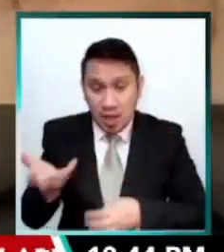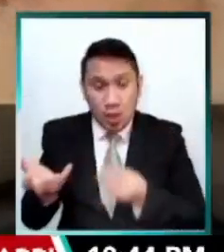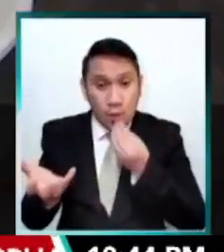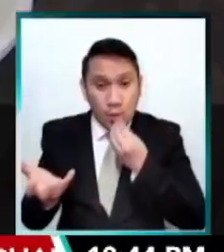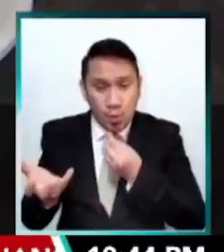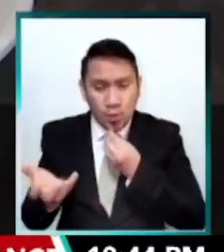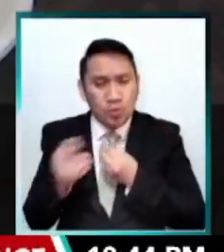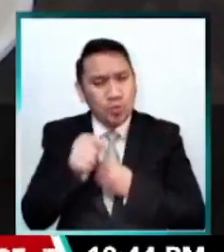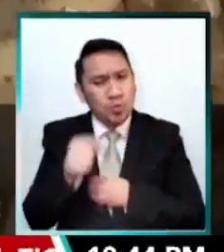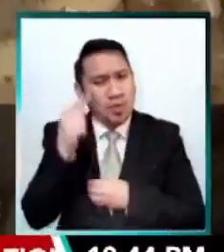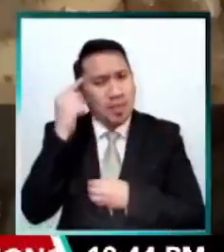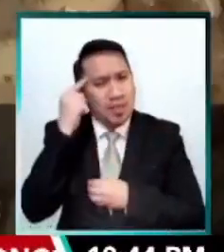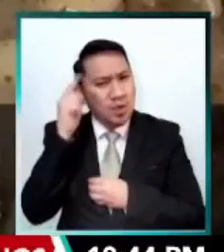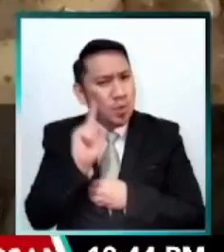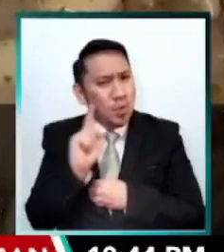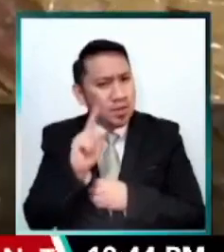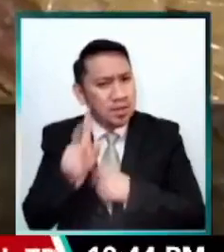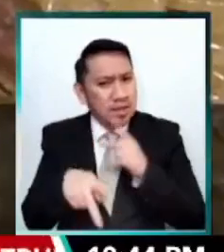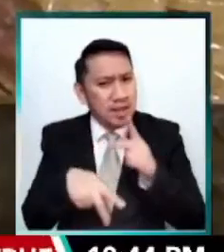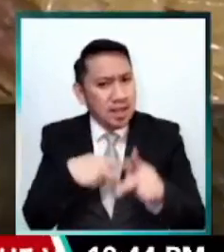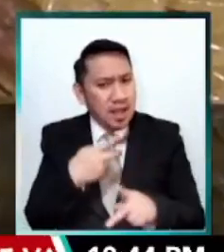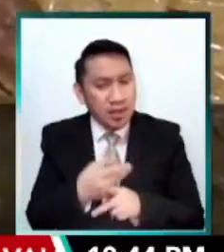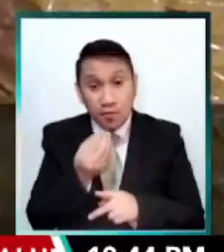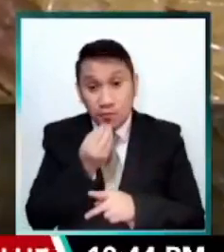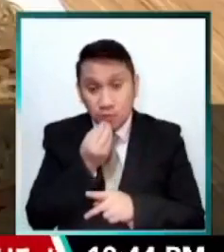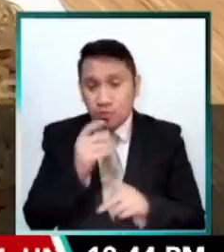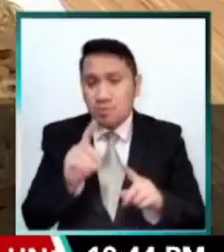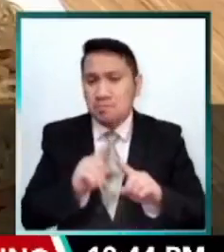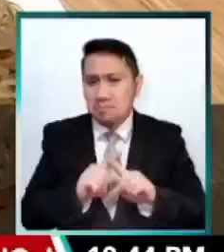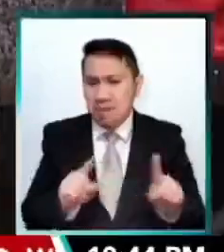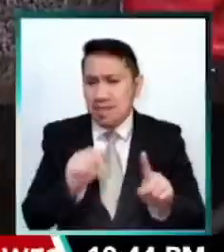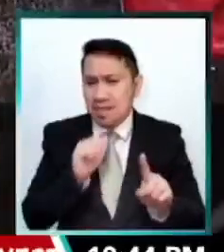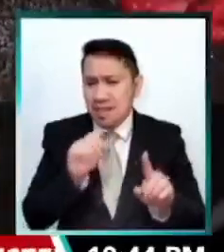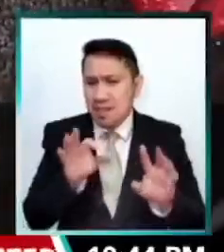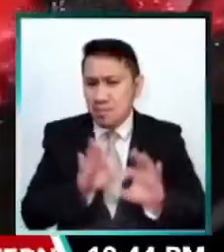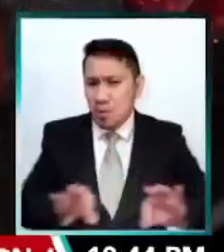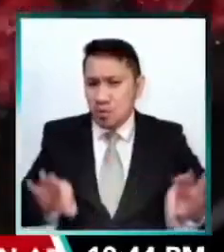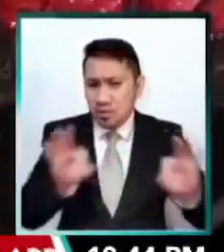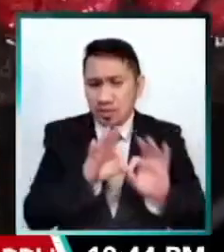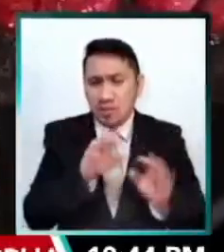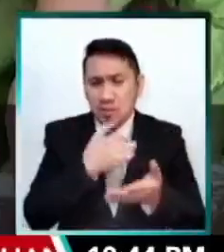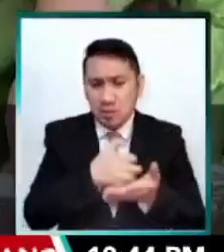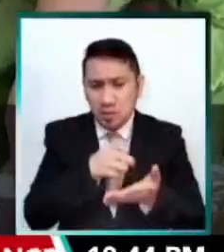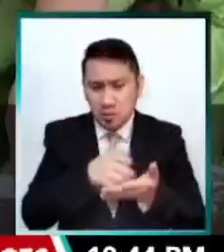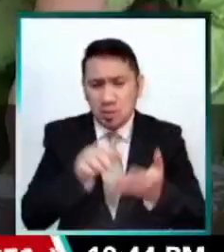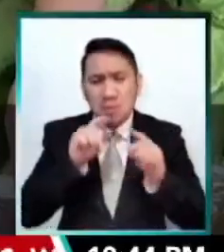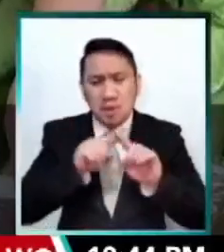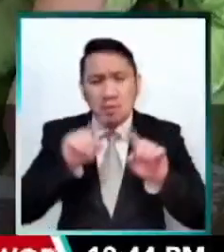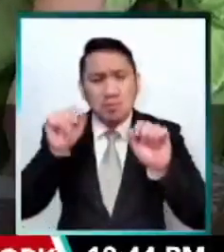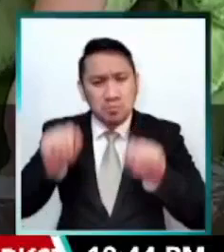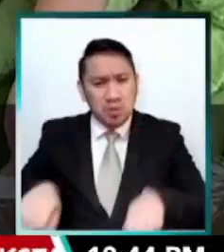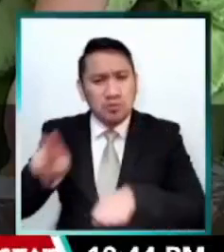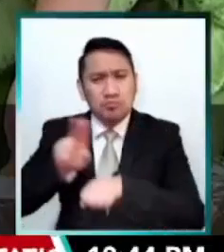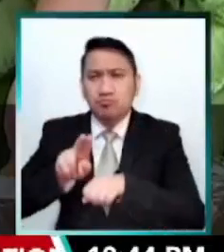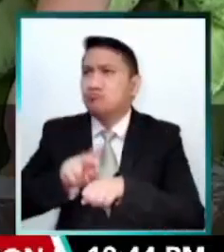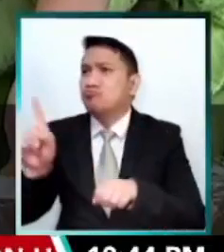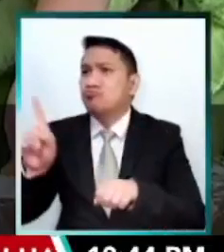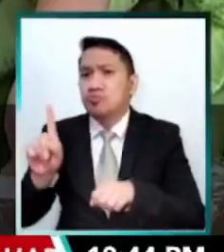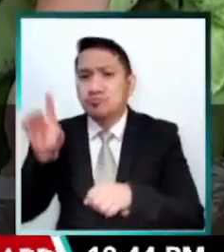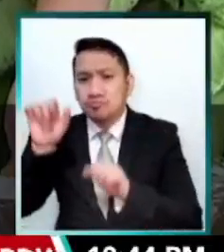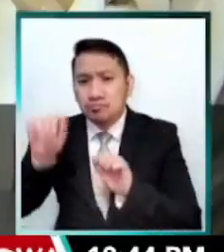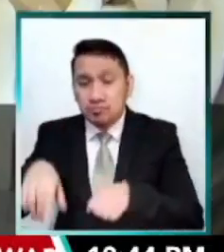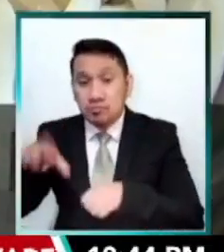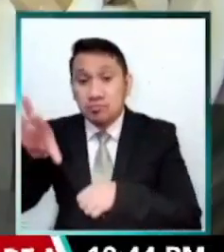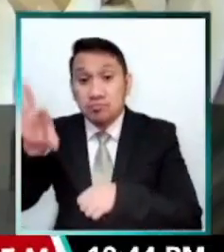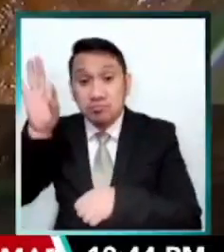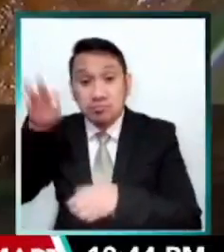namang hindi magastos, ang kailangan lang mga pagkaing nasa bahay na o yung mga natira. May wais recipe si Chef Jello Gison